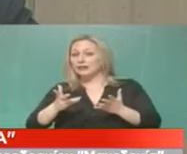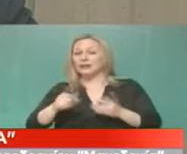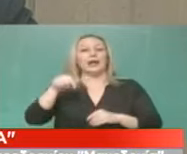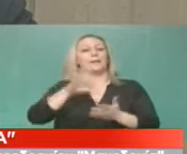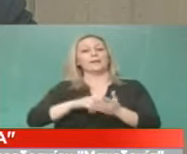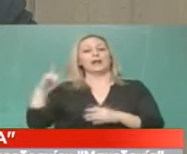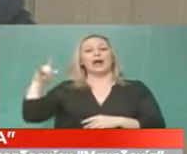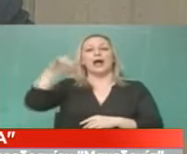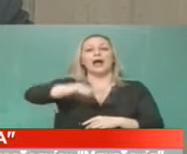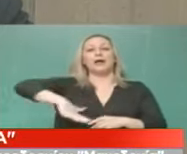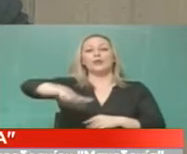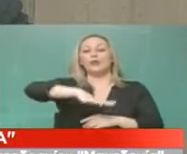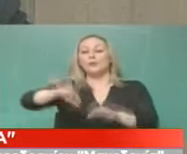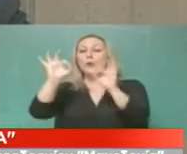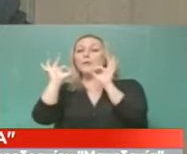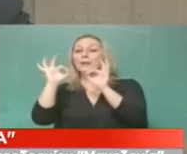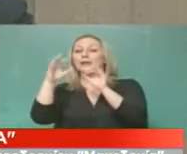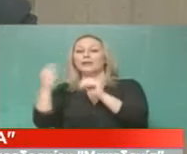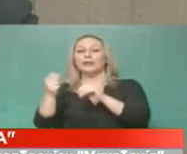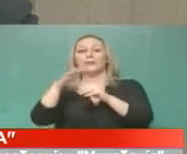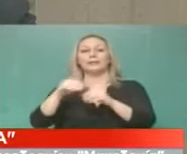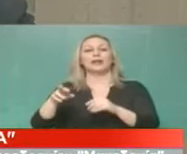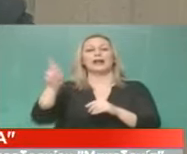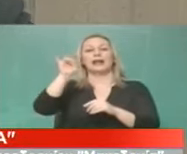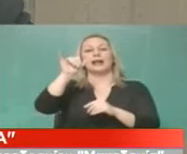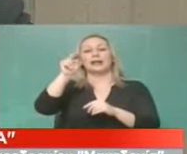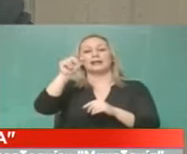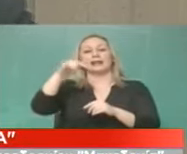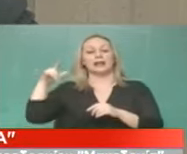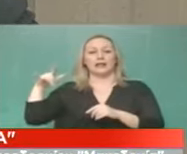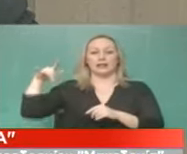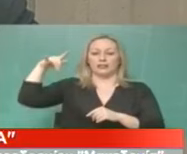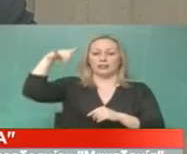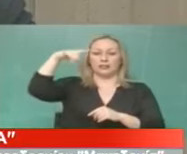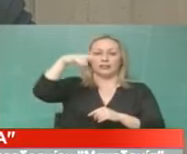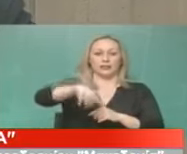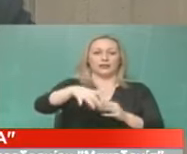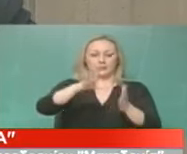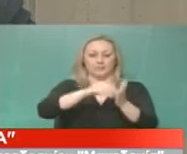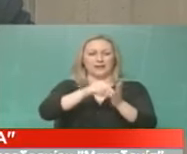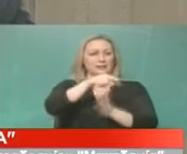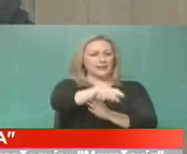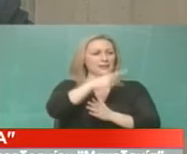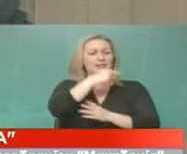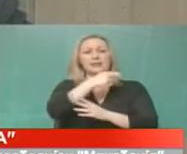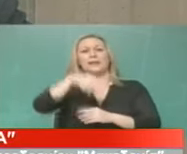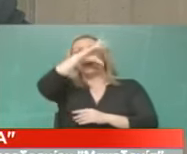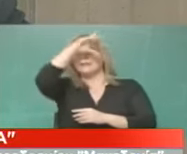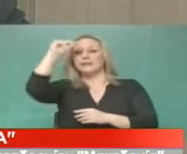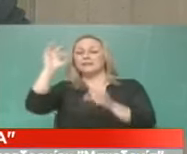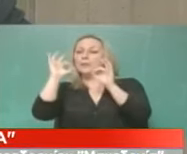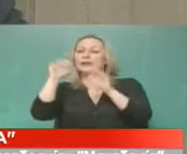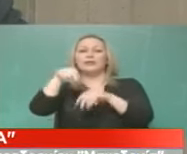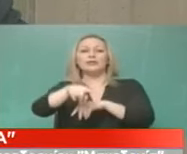Είναι μπασκετομάνα, τι να κάνουμε δηλαδή. Καλύτερα διαφημίζουμε ότι είναι μπασκετομάνα, παρά να ξεμείνουμε με ονομασίες τις οποίες έχουμε